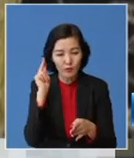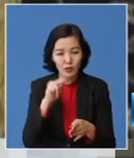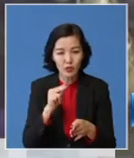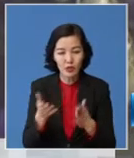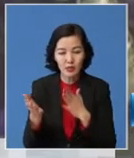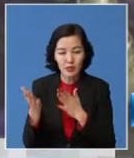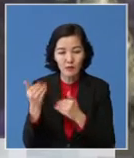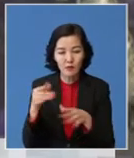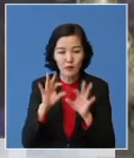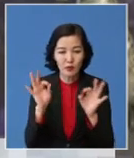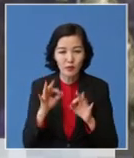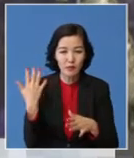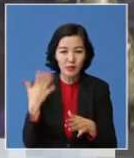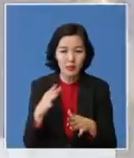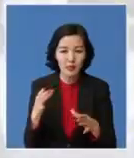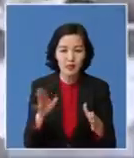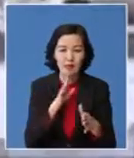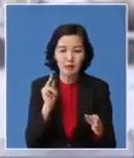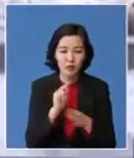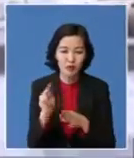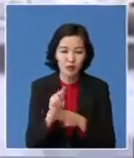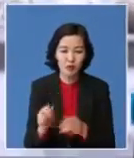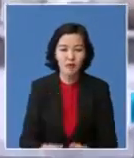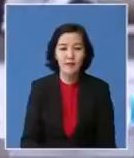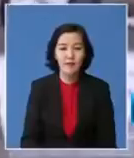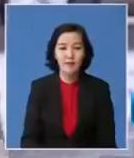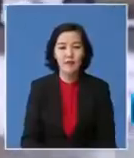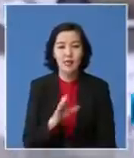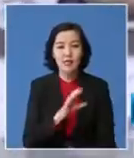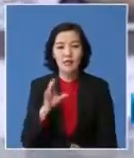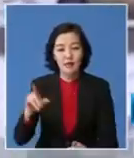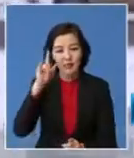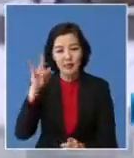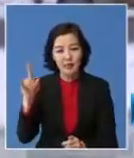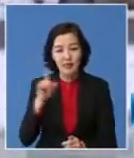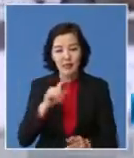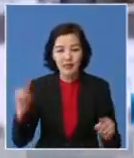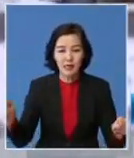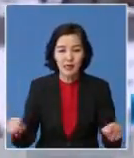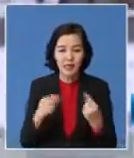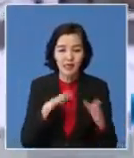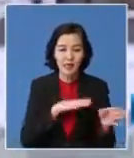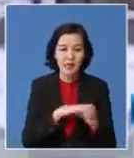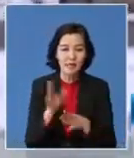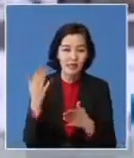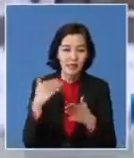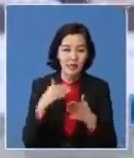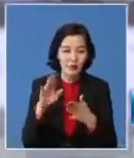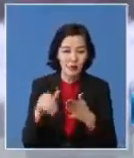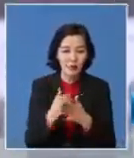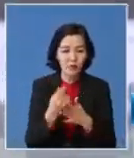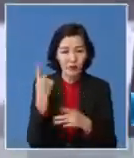искусству более 50 мастериц. В Североказахстанской области реализовали первый инновационный проект в